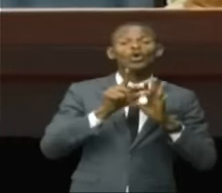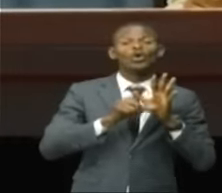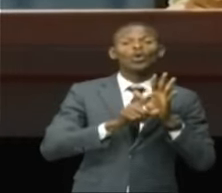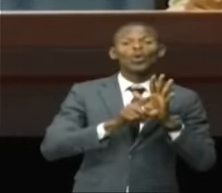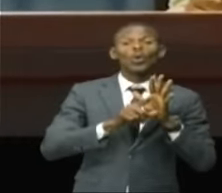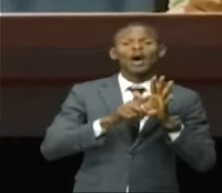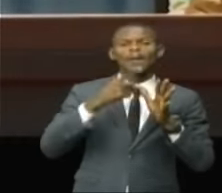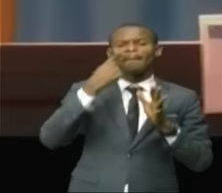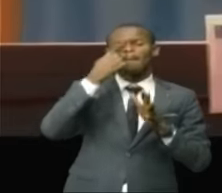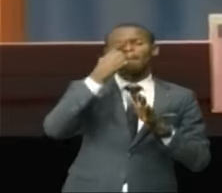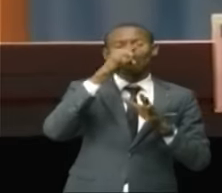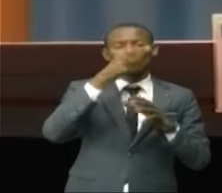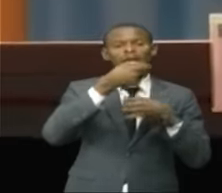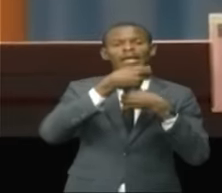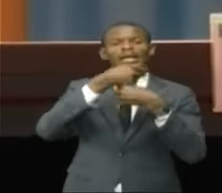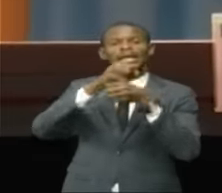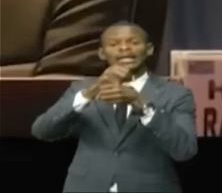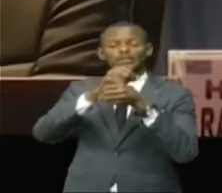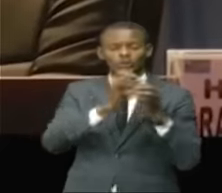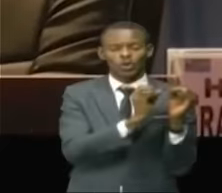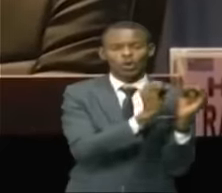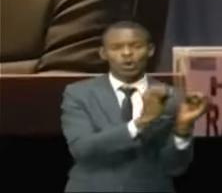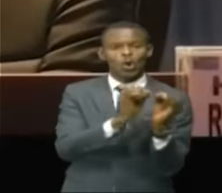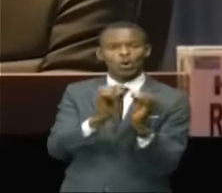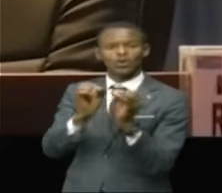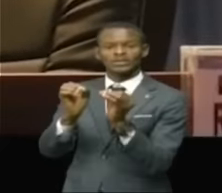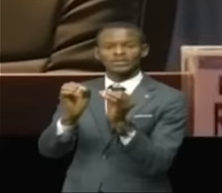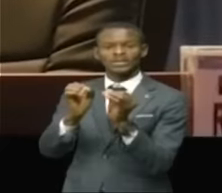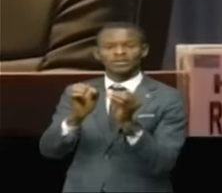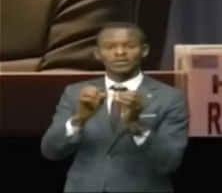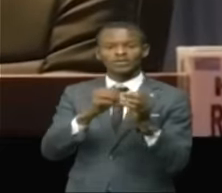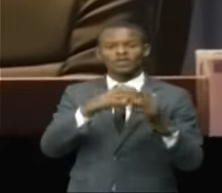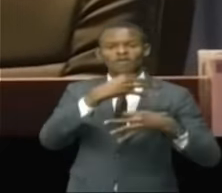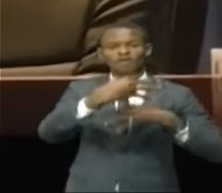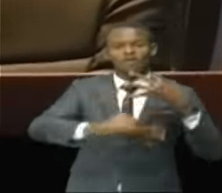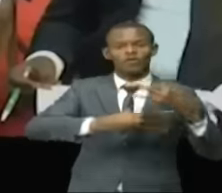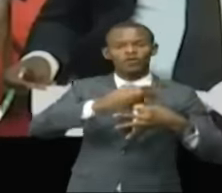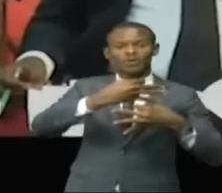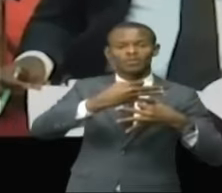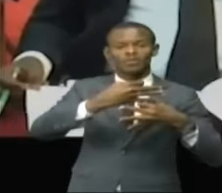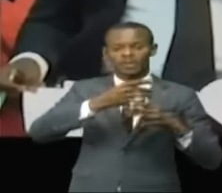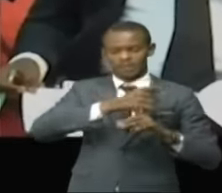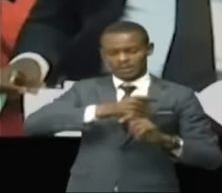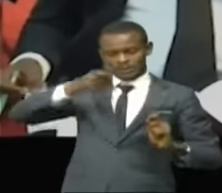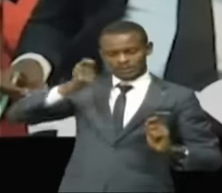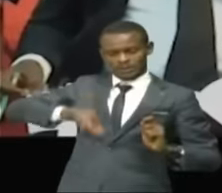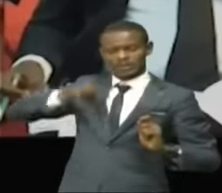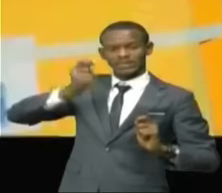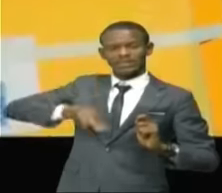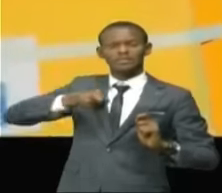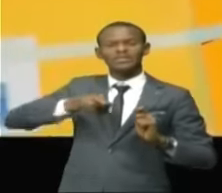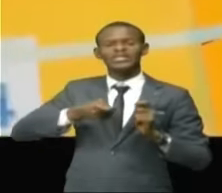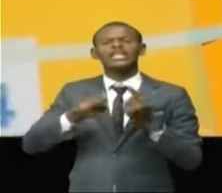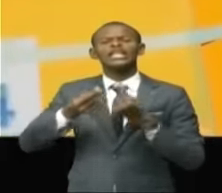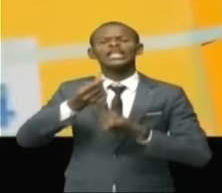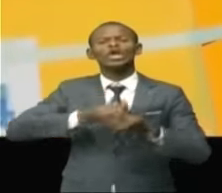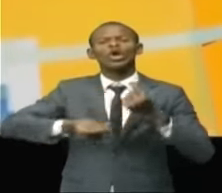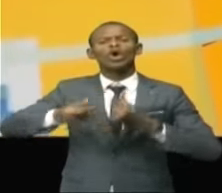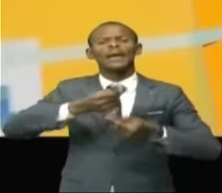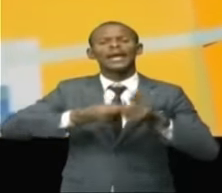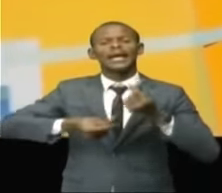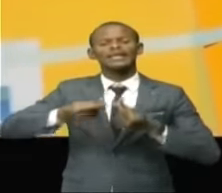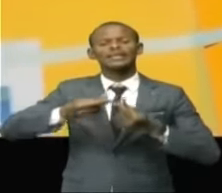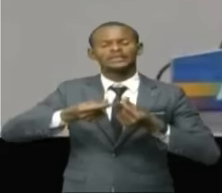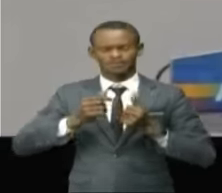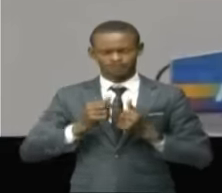création, organisation et fonctionnement des tribunaux de commerce. Moyennant amendement de certains articles de cette proposition de